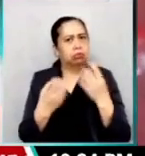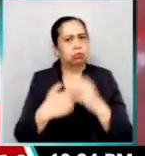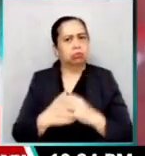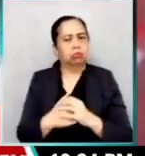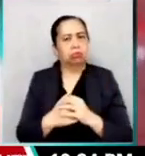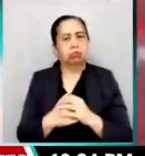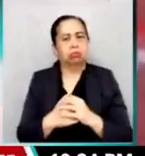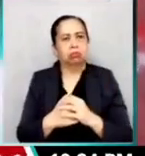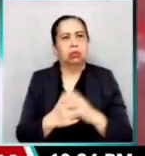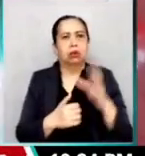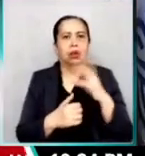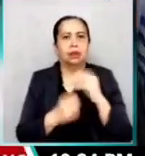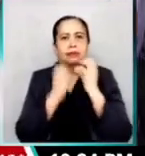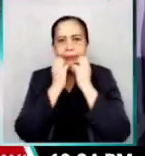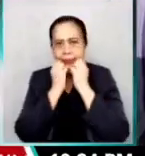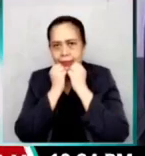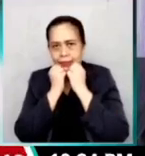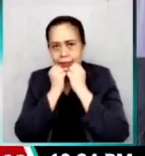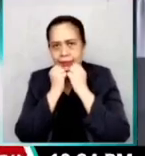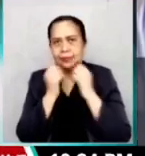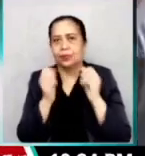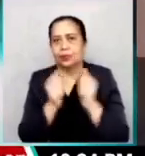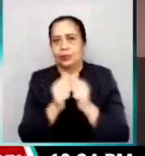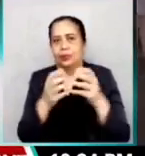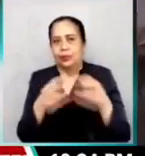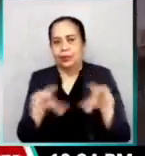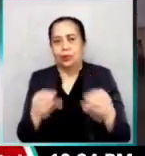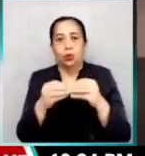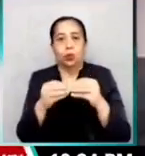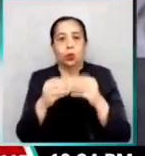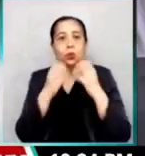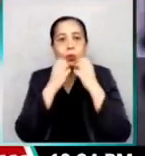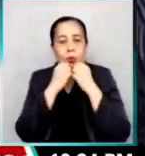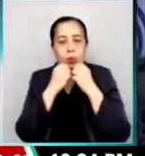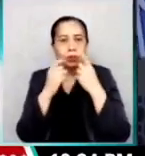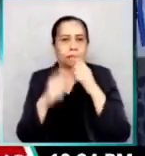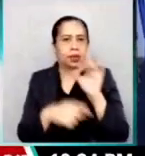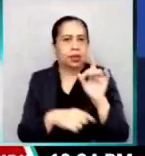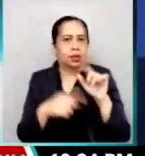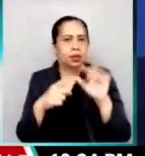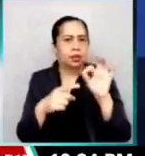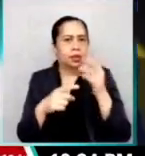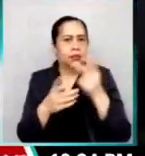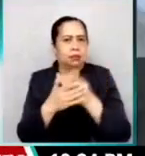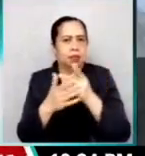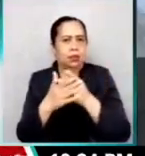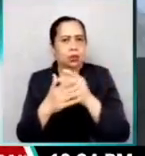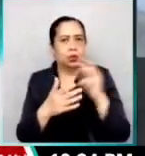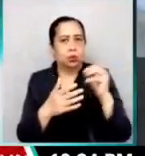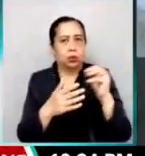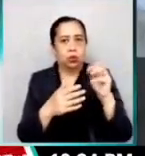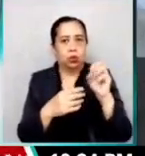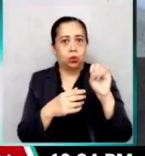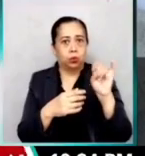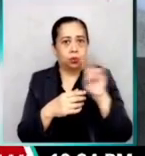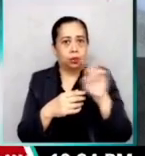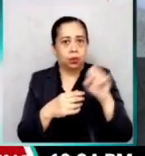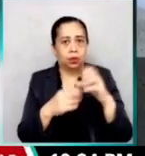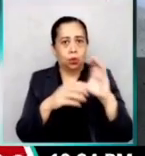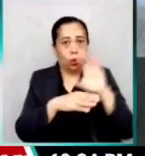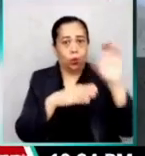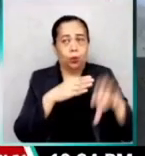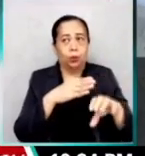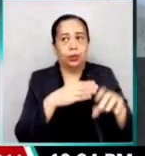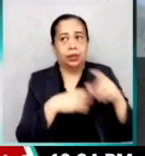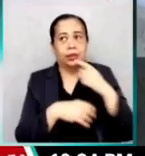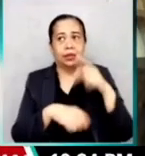Tsaka nakakatipid ako sa itlog. Mas tipid daw lalo ngayong nasa 8 to 9 pesos ang medium-sized na itlog na buo. Ayon sa Philippine